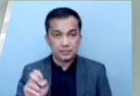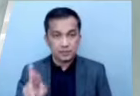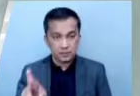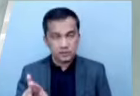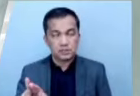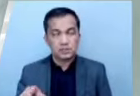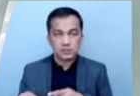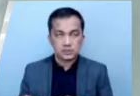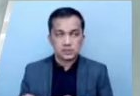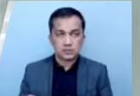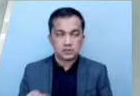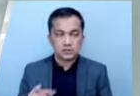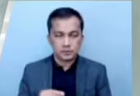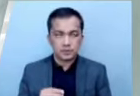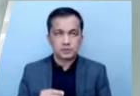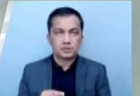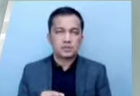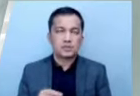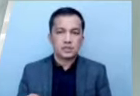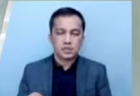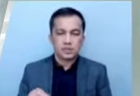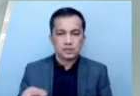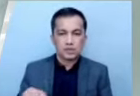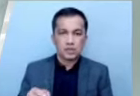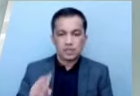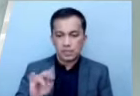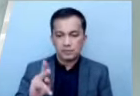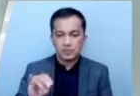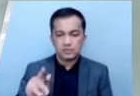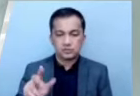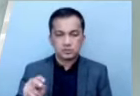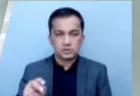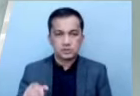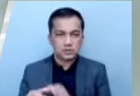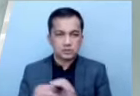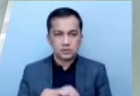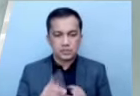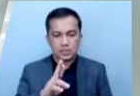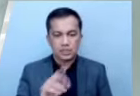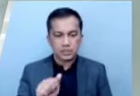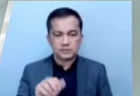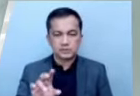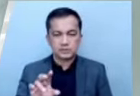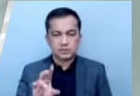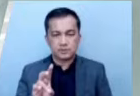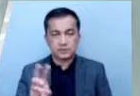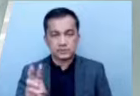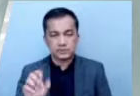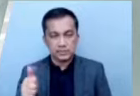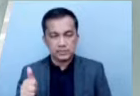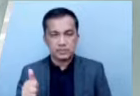pa, consented abduction in relation to RA 7610. Minor itong biniktima niya at